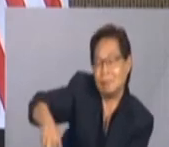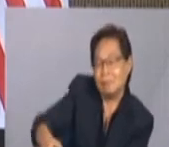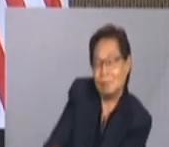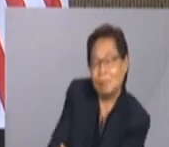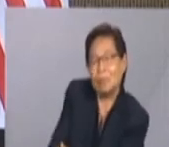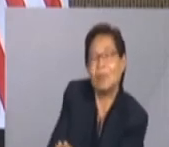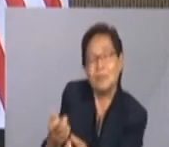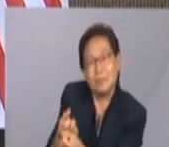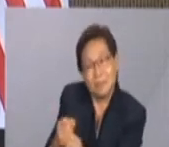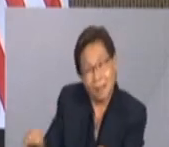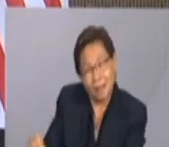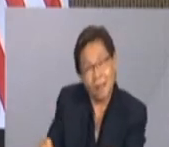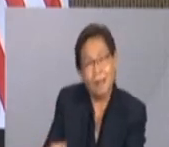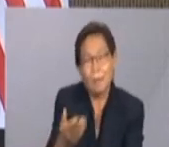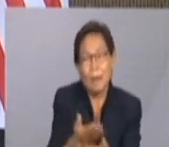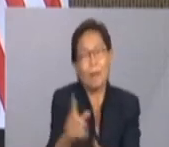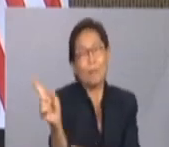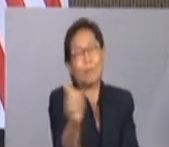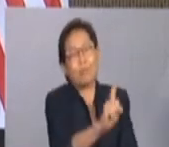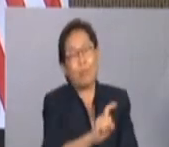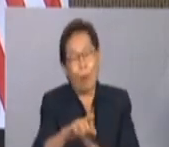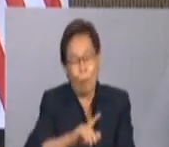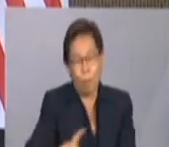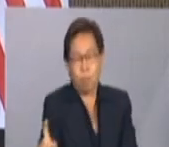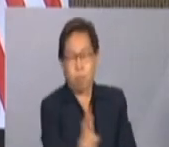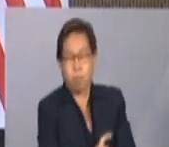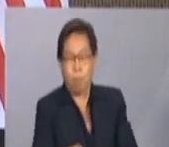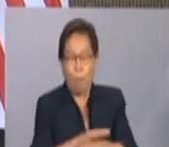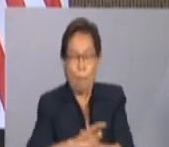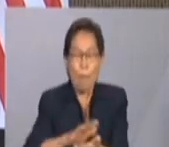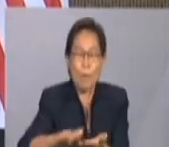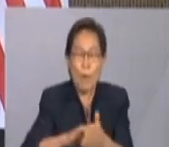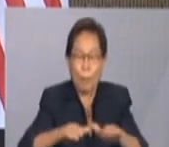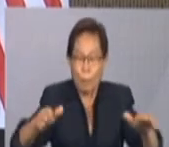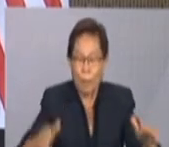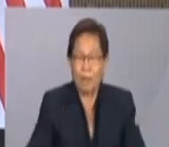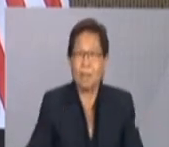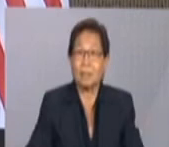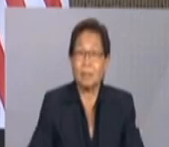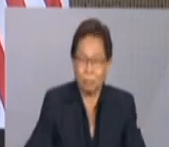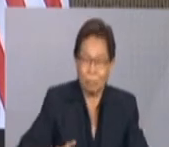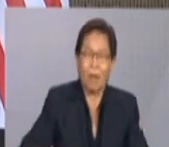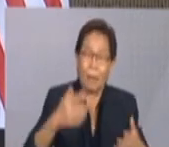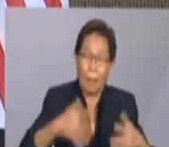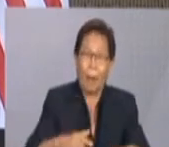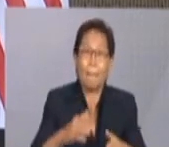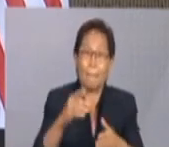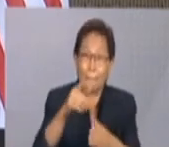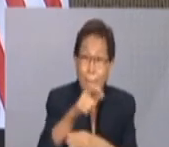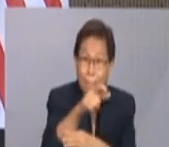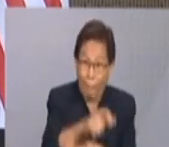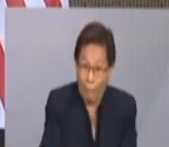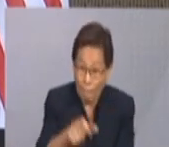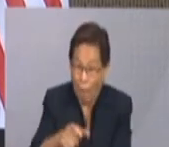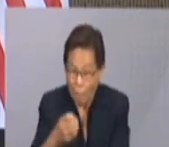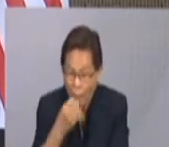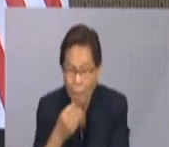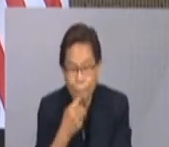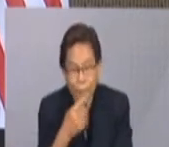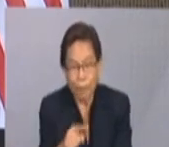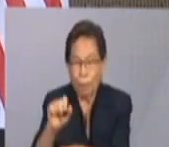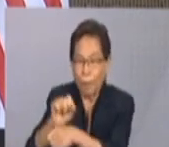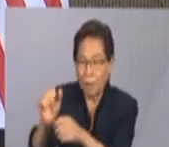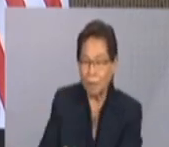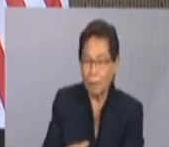Hai tiganya beli penyubur pembersih Mejo yang mencukupi setiap kali selepas pelanggan makan beritahu